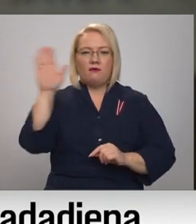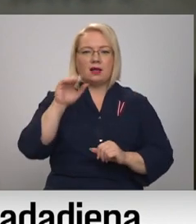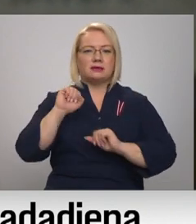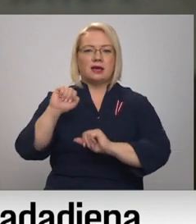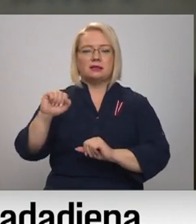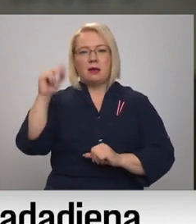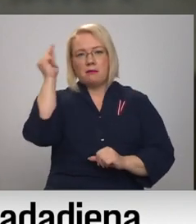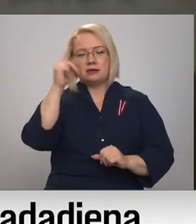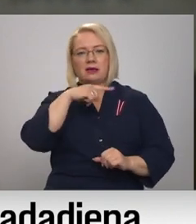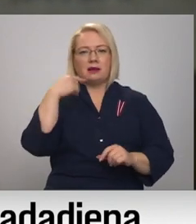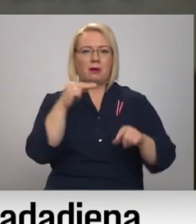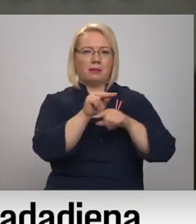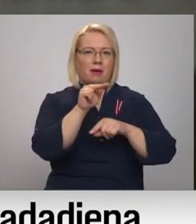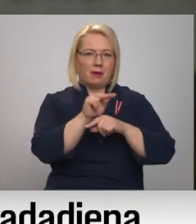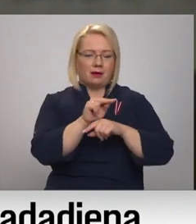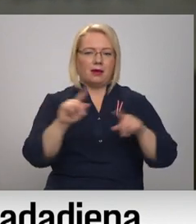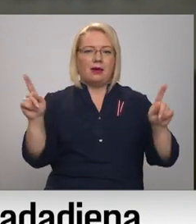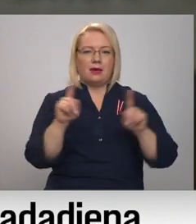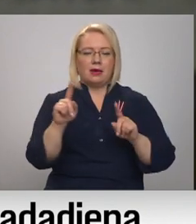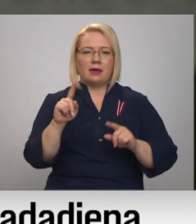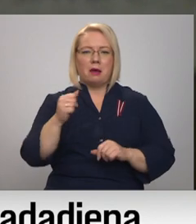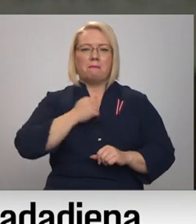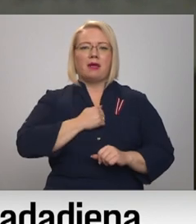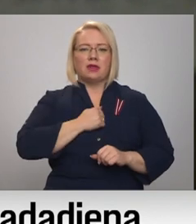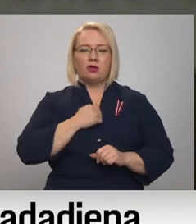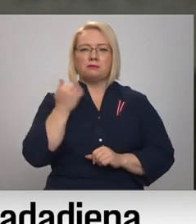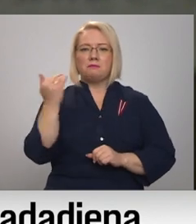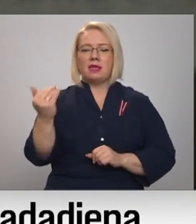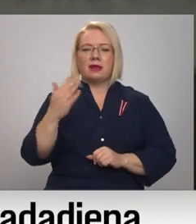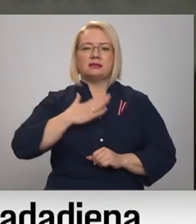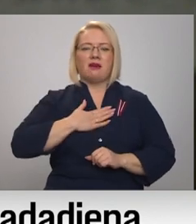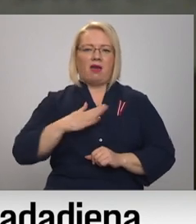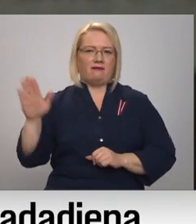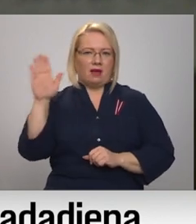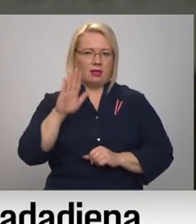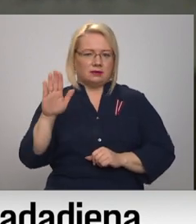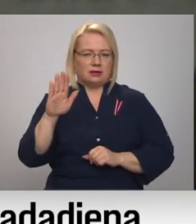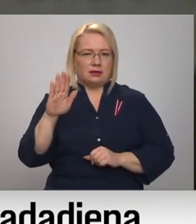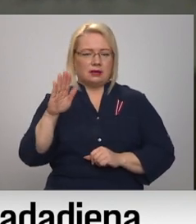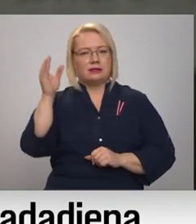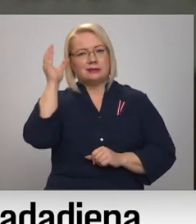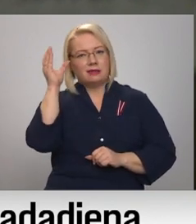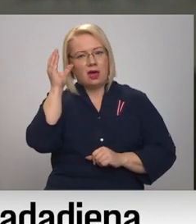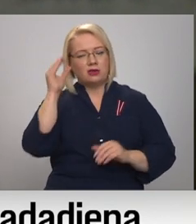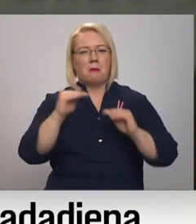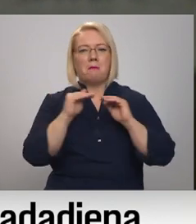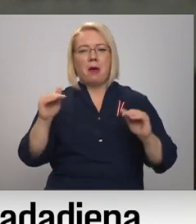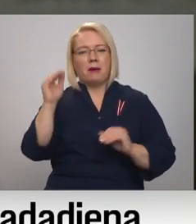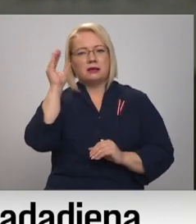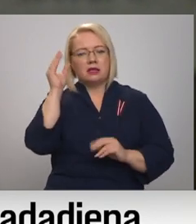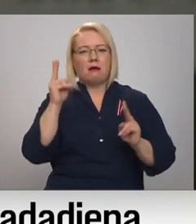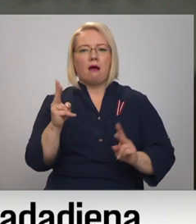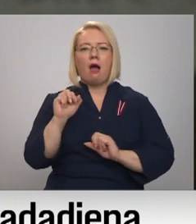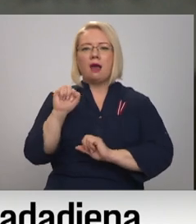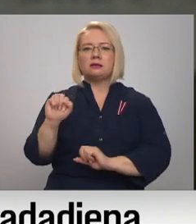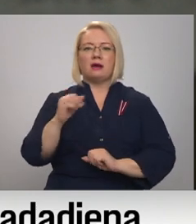mācībā vēlamies iedot, proti patriotismu, jeb piederību savai valstī, zināšanas, pamatzināšanas, kā